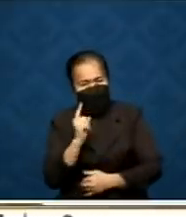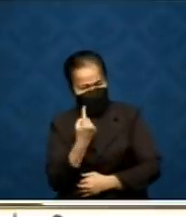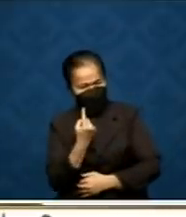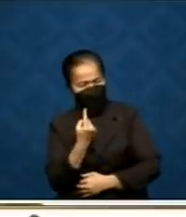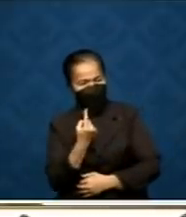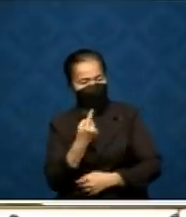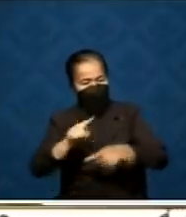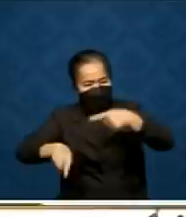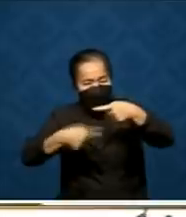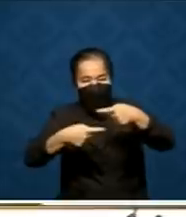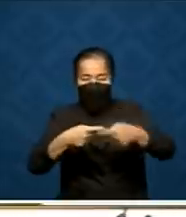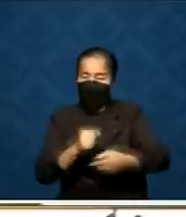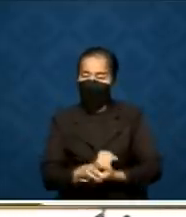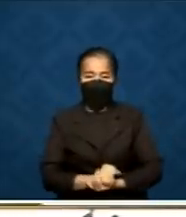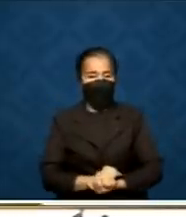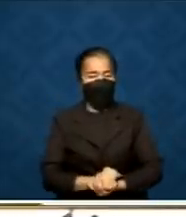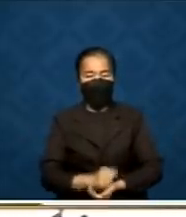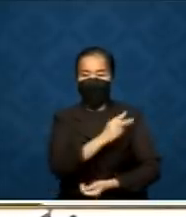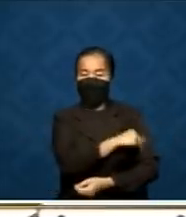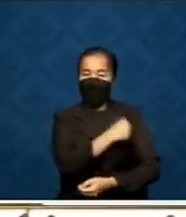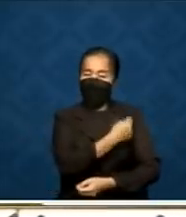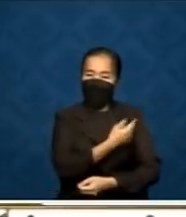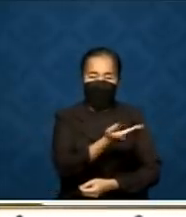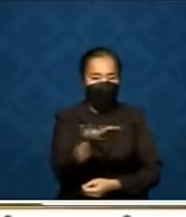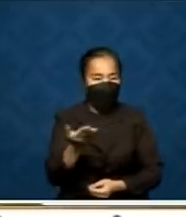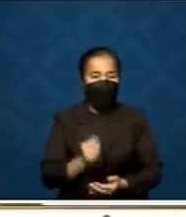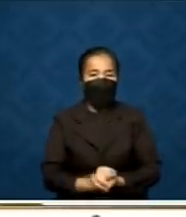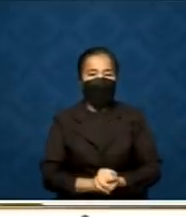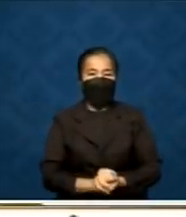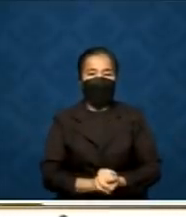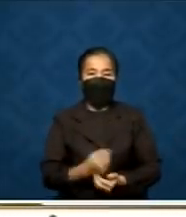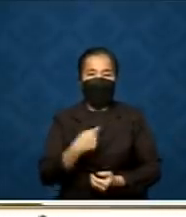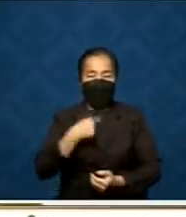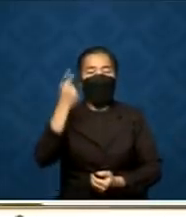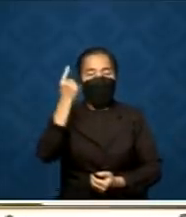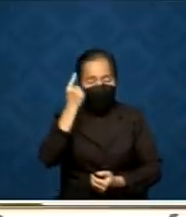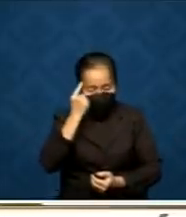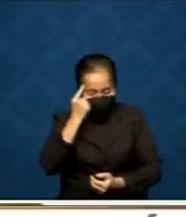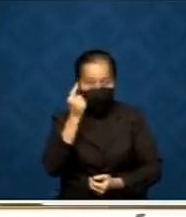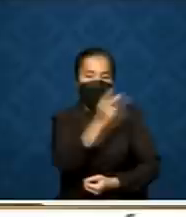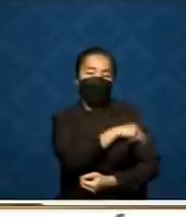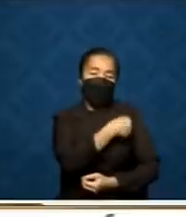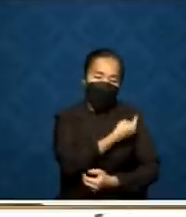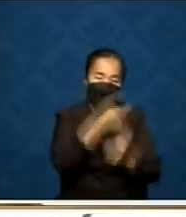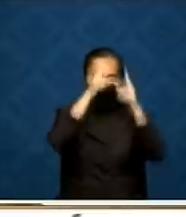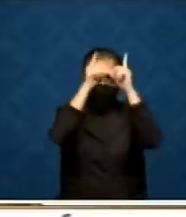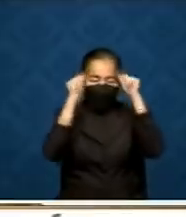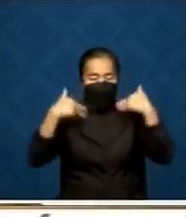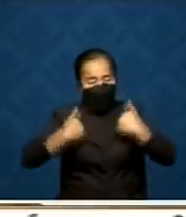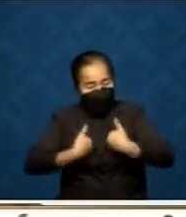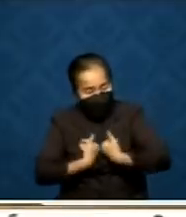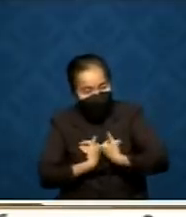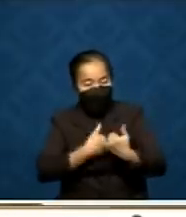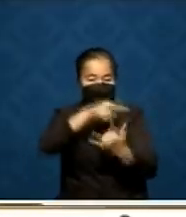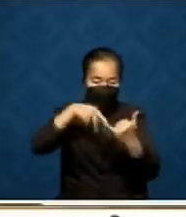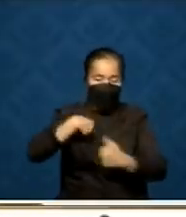ต้นคุณหมอทั้งหลายก็ท่านพวกผมเห็นหน้าว่าท่านทุ่มเทสุดๆถ้าไม่มีพวกท่านก็บอกผมมันจะ